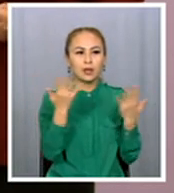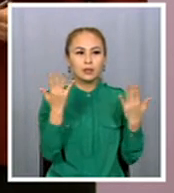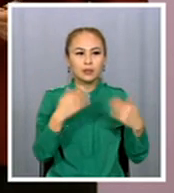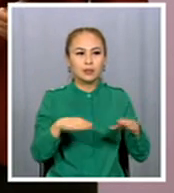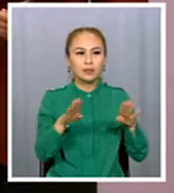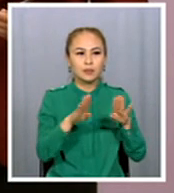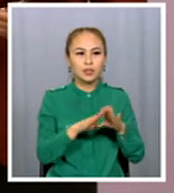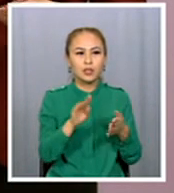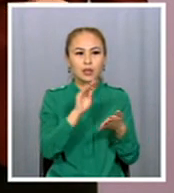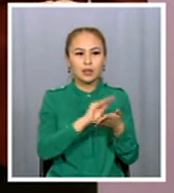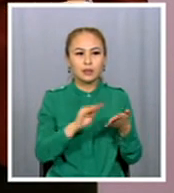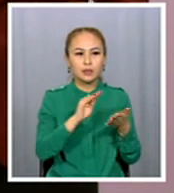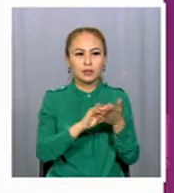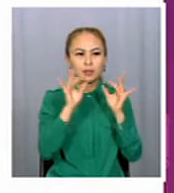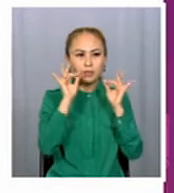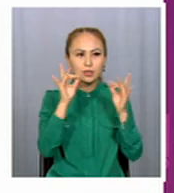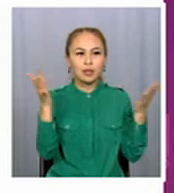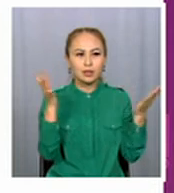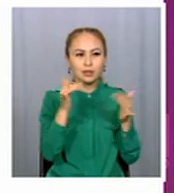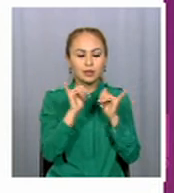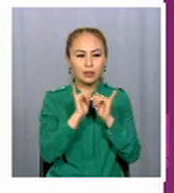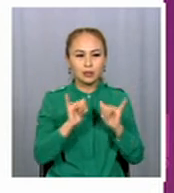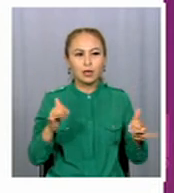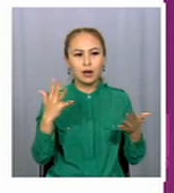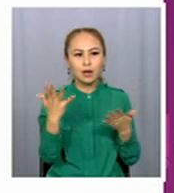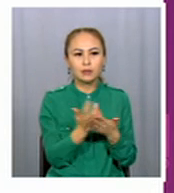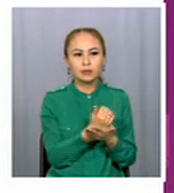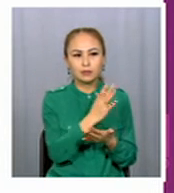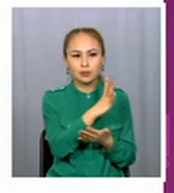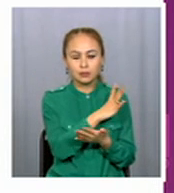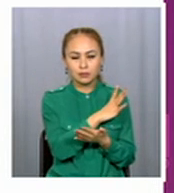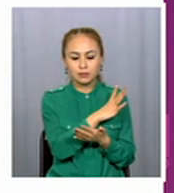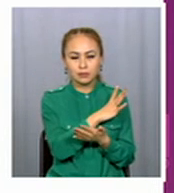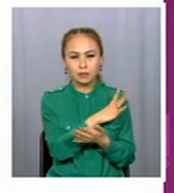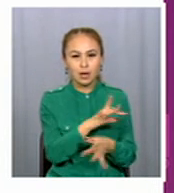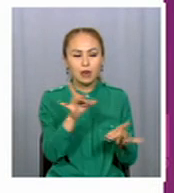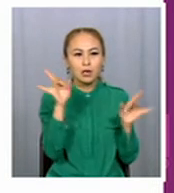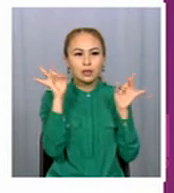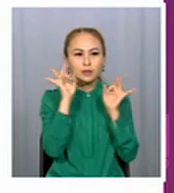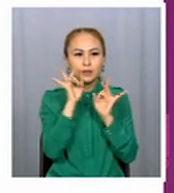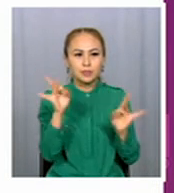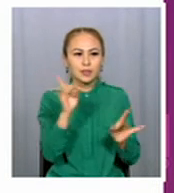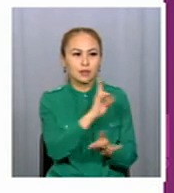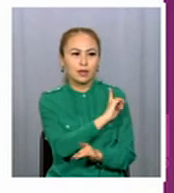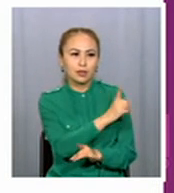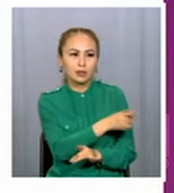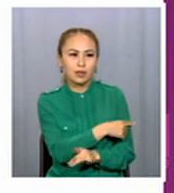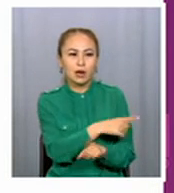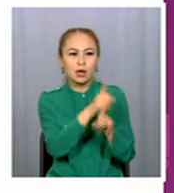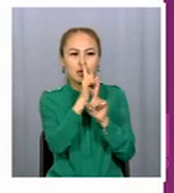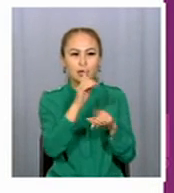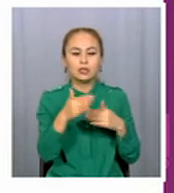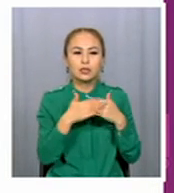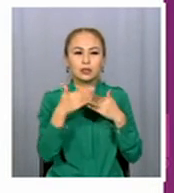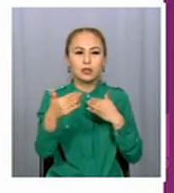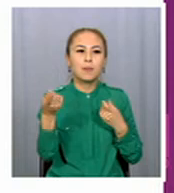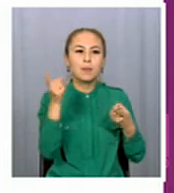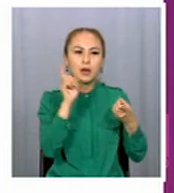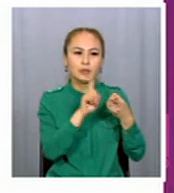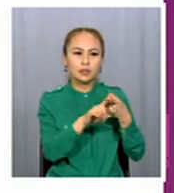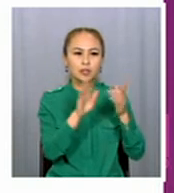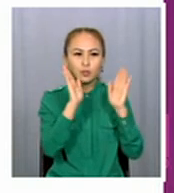дыбыс шығаратынын және дыбыстың қалай таралатынын анықтадыңдар. Дыбыс қаттылығының ара